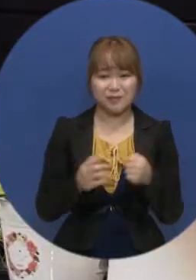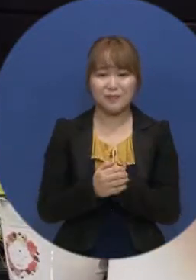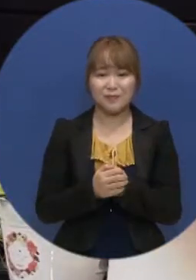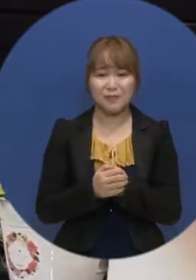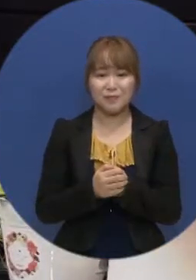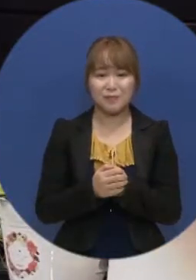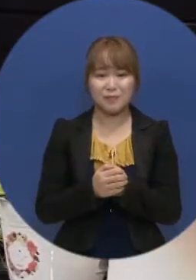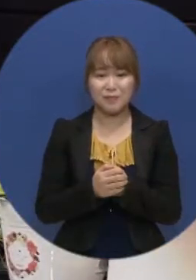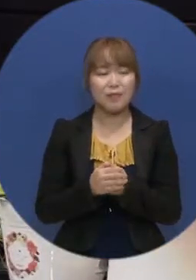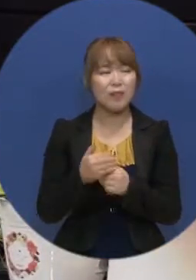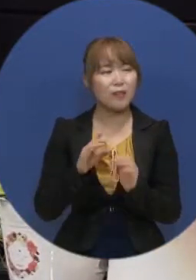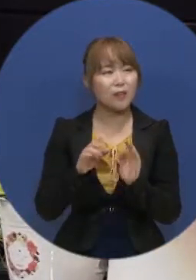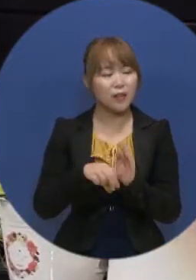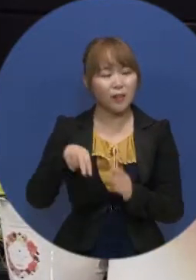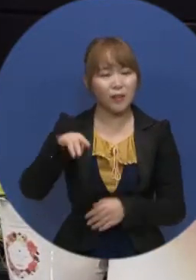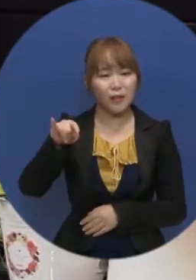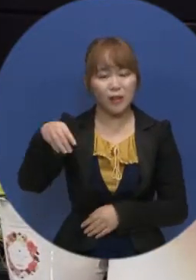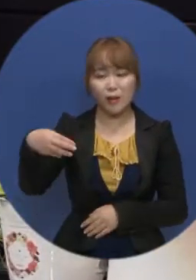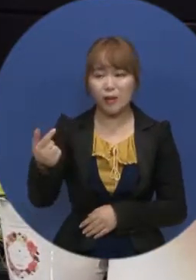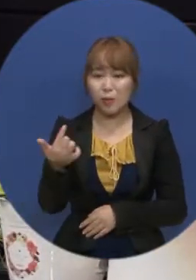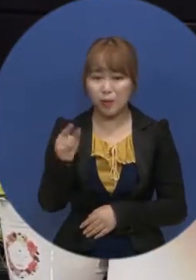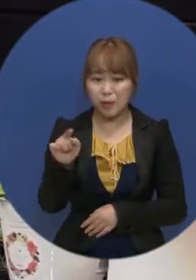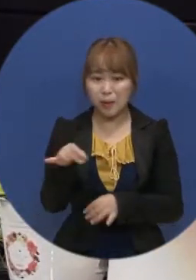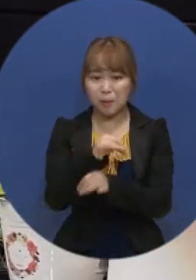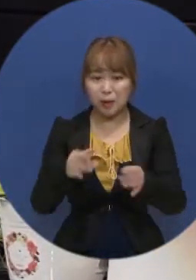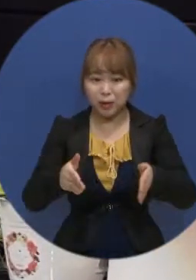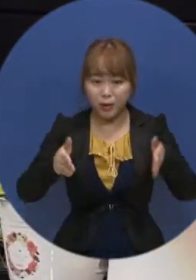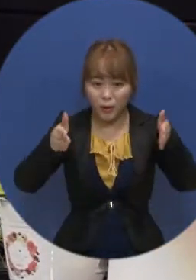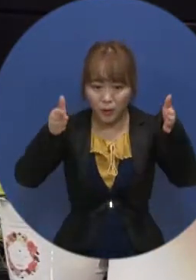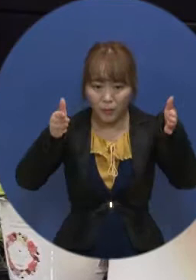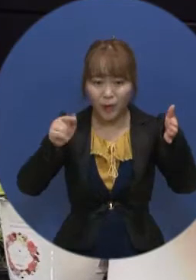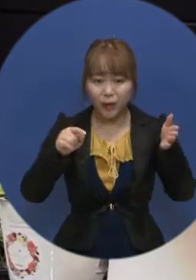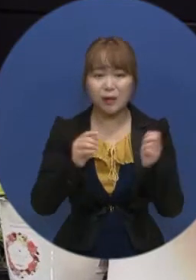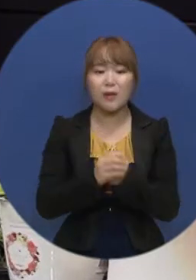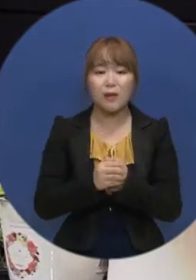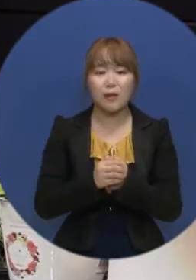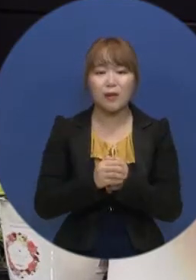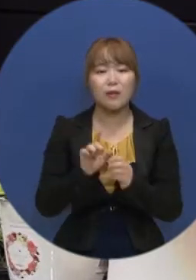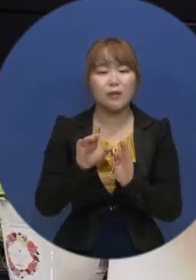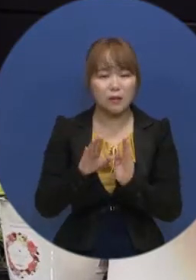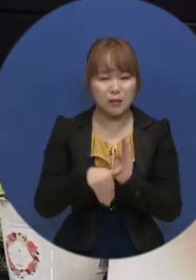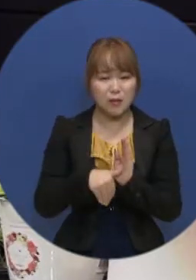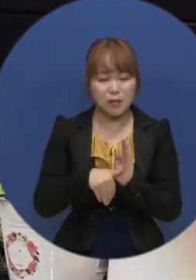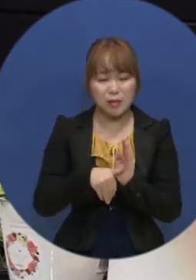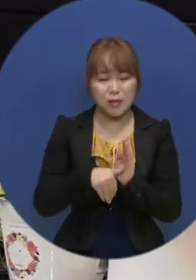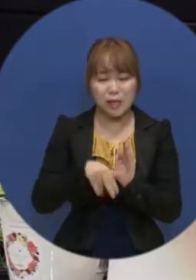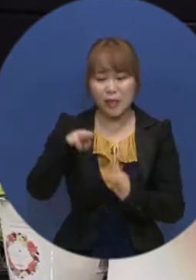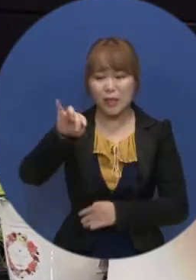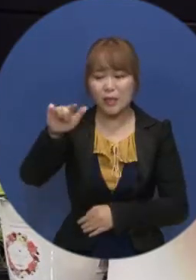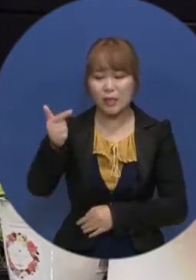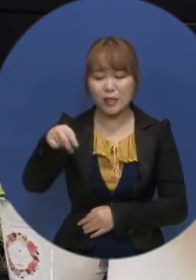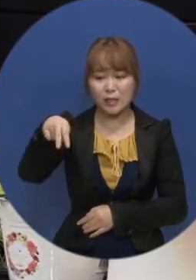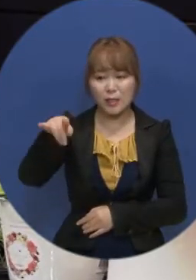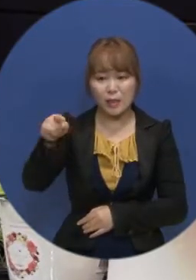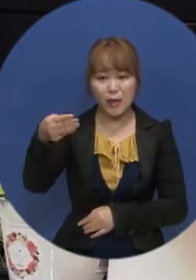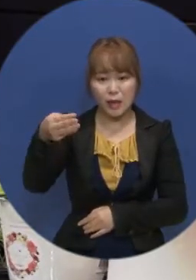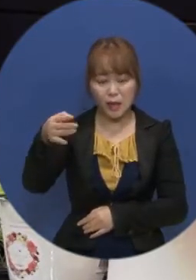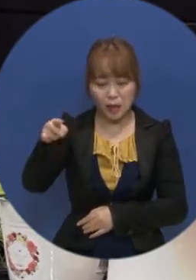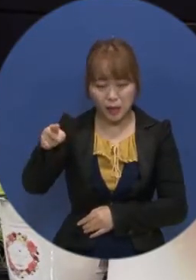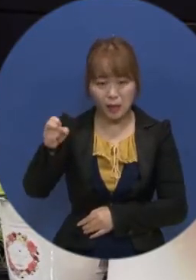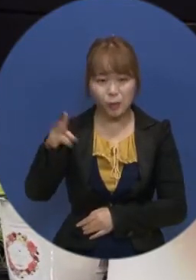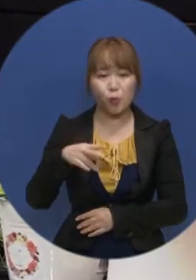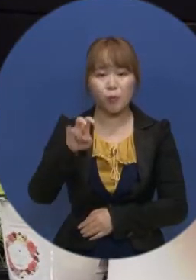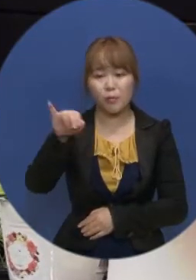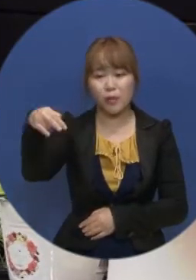세로나 백화점이 네. 그 문 안에 있는데. 네네. 당시에 그 신세계라든가 미도파라든가